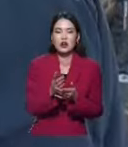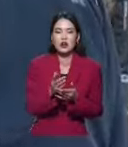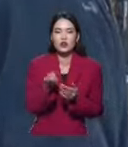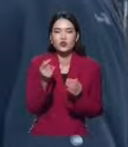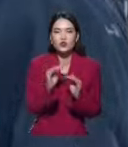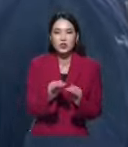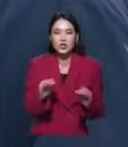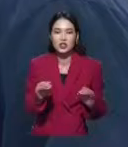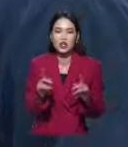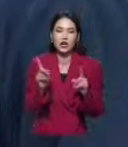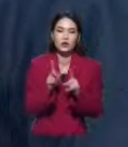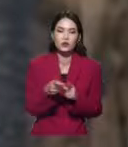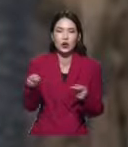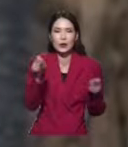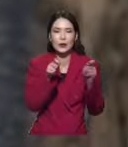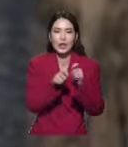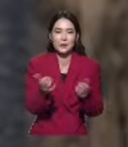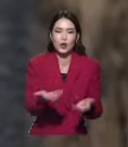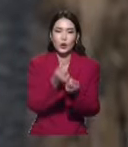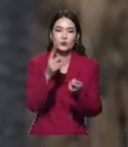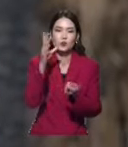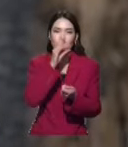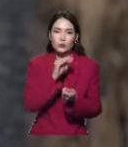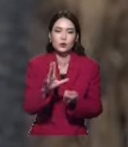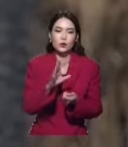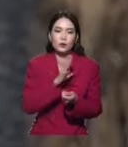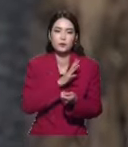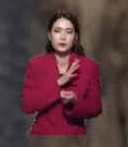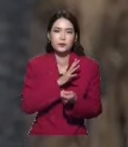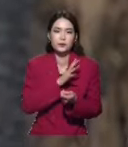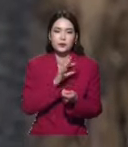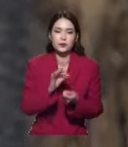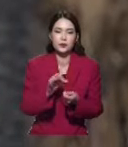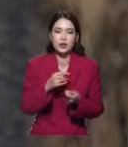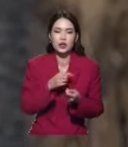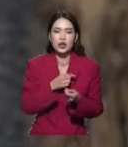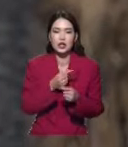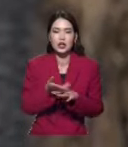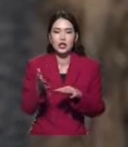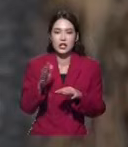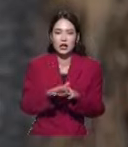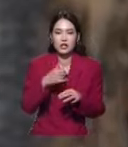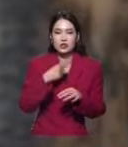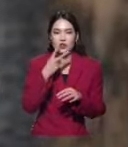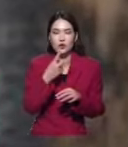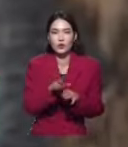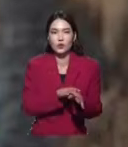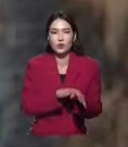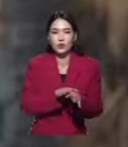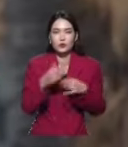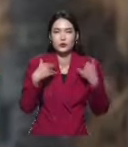кішкентайымның аяқ киімдері өртеніп кетті, қысқа аяқ киімдері. Мына үй деген өші тұруға жарамайды, ремонтқа келмейді, төбесінің бәрі судан кетті, су